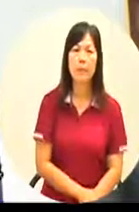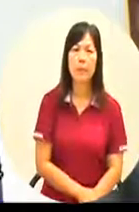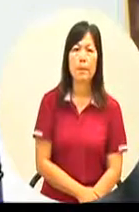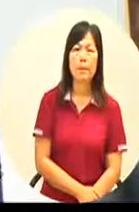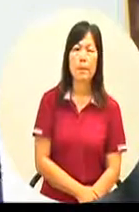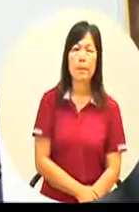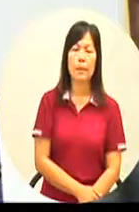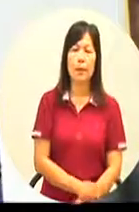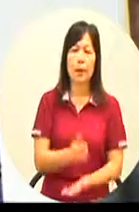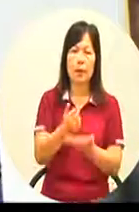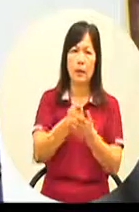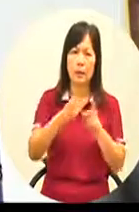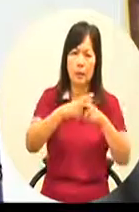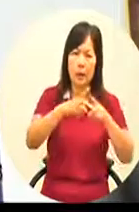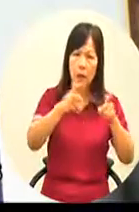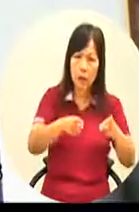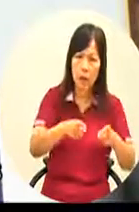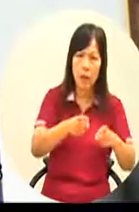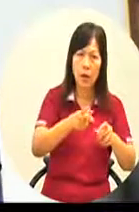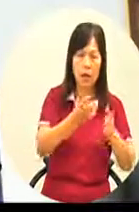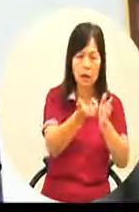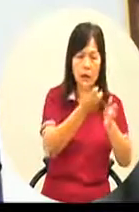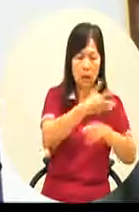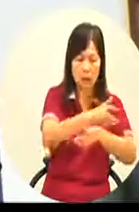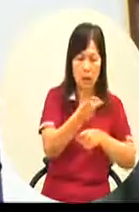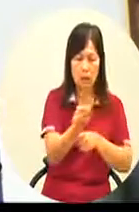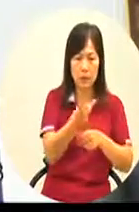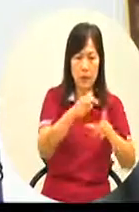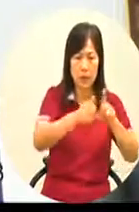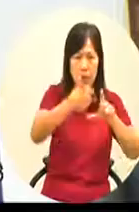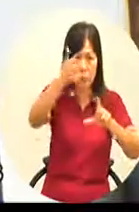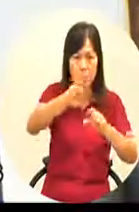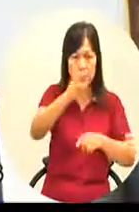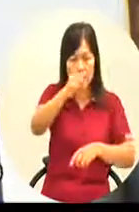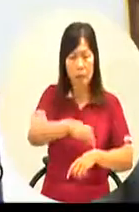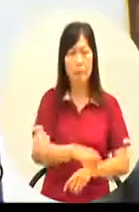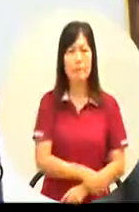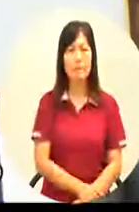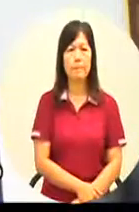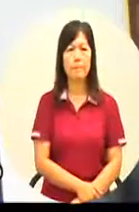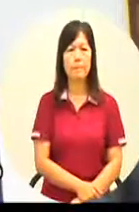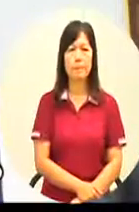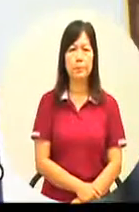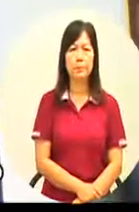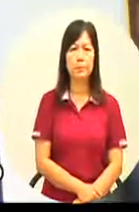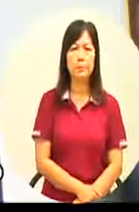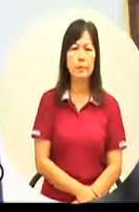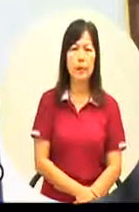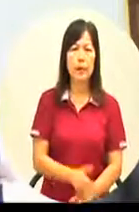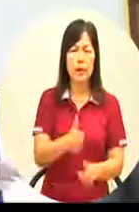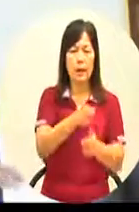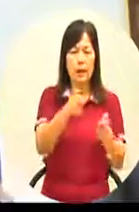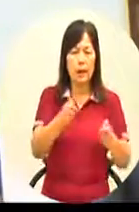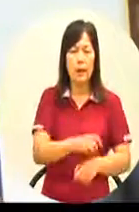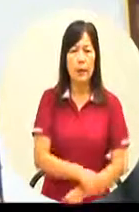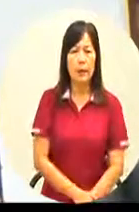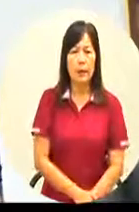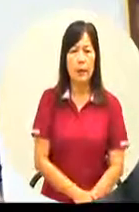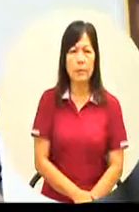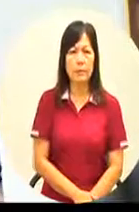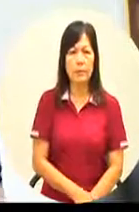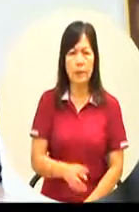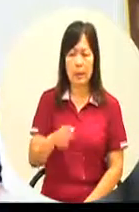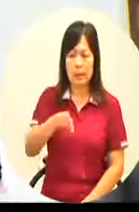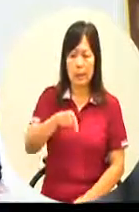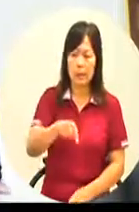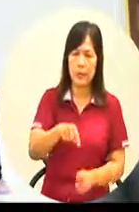区长哈， 哪两位？前镇、 前镇区跟小港区。 好，前镇、小港，请进来。 谢谢哈，请坐哈。因为新南